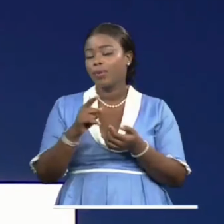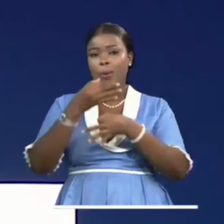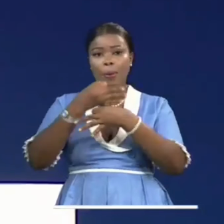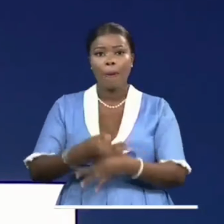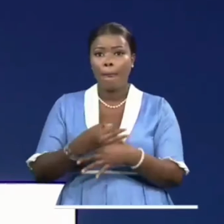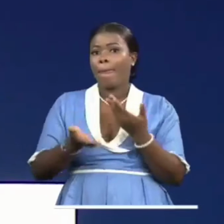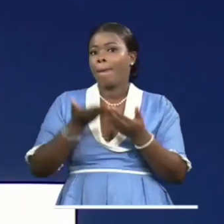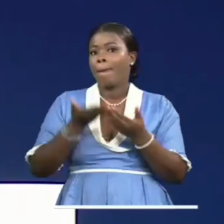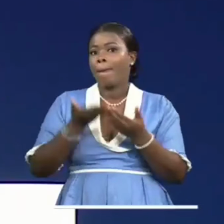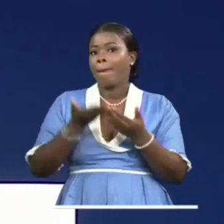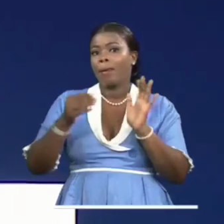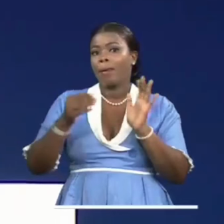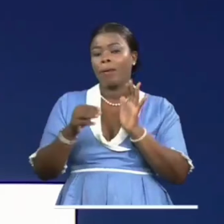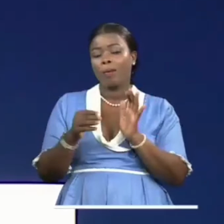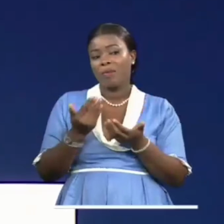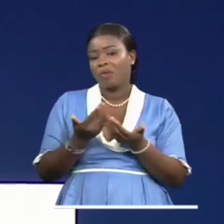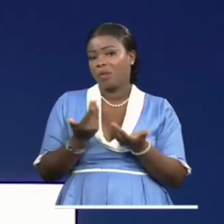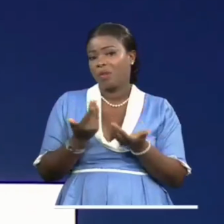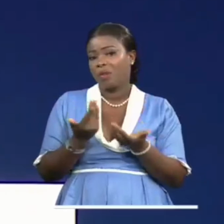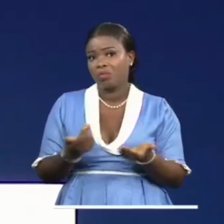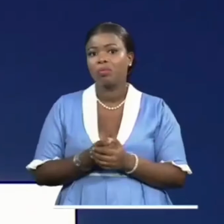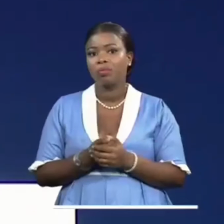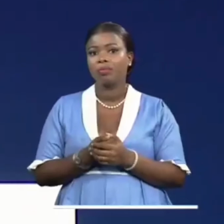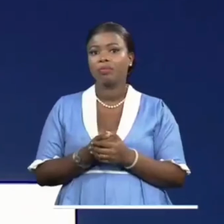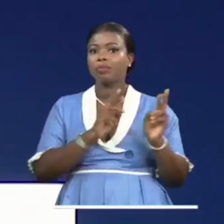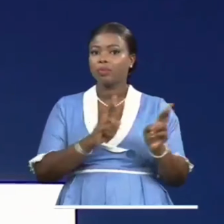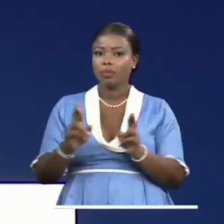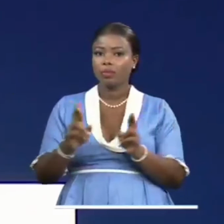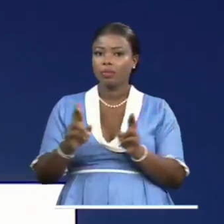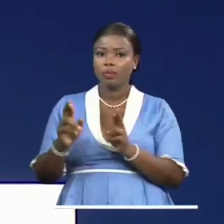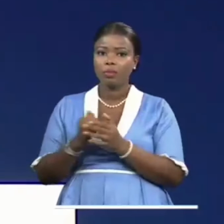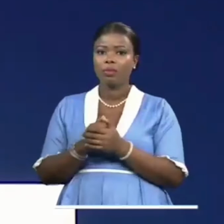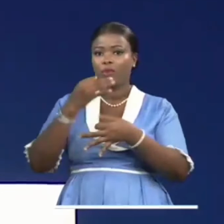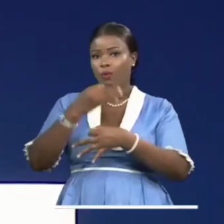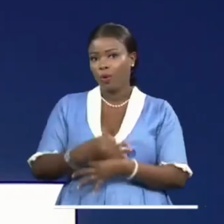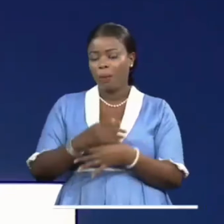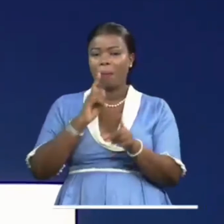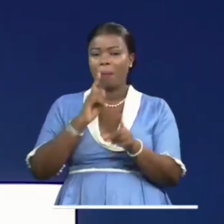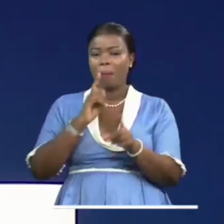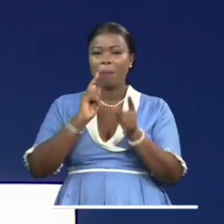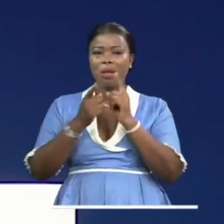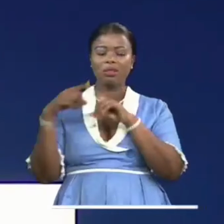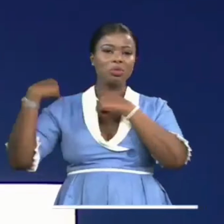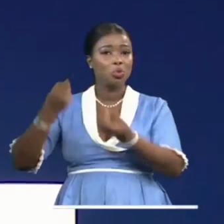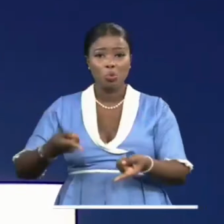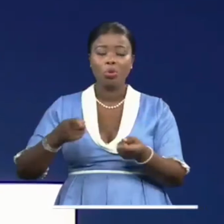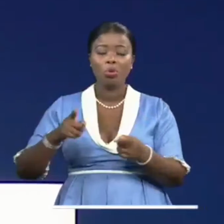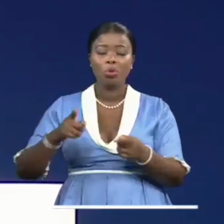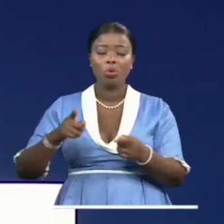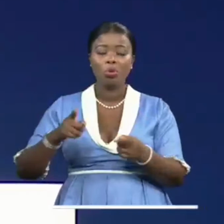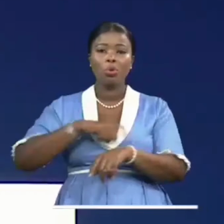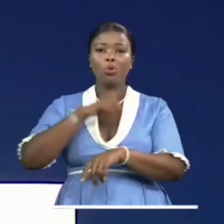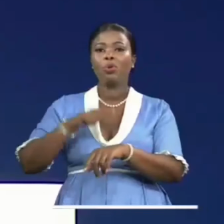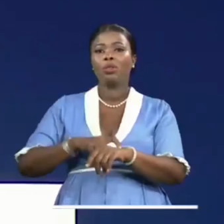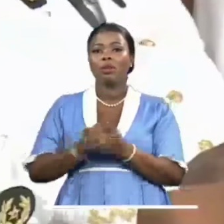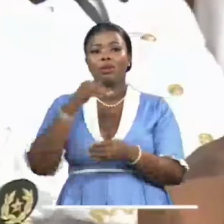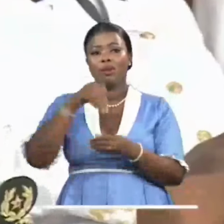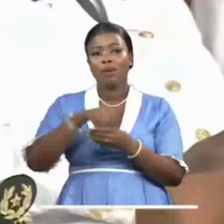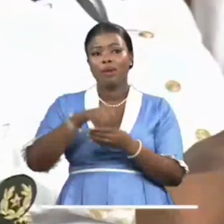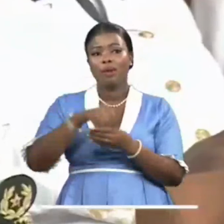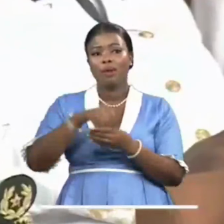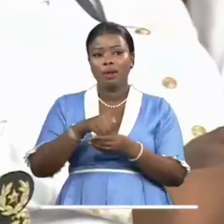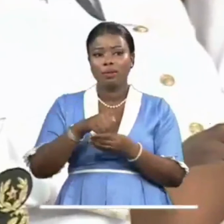simplifier davantage le système fiscal la réforme foncière est fondamentale on en parle depuis très longtemps il faut vraiment engager cette réforme